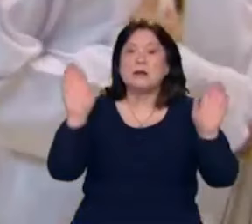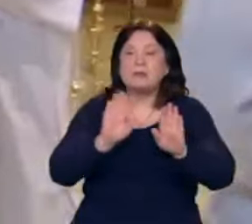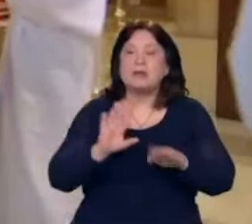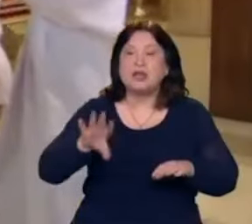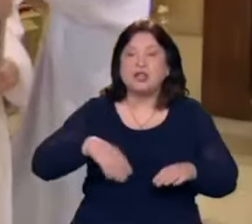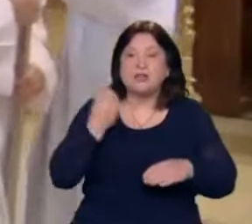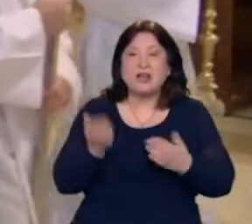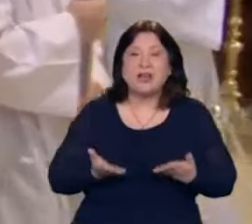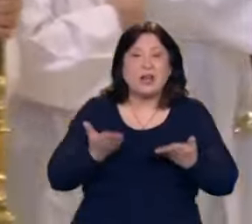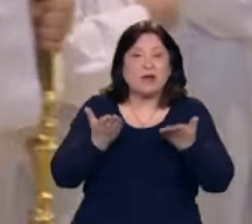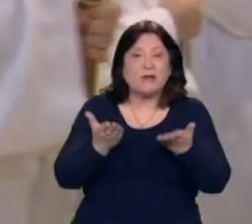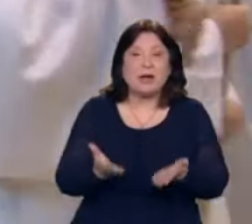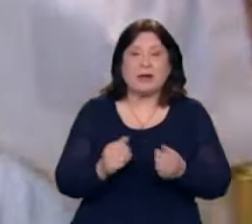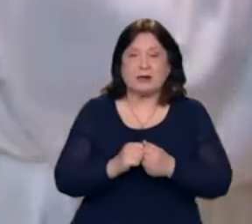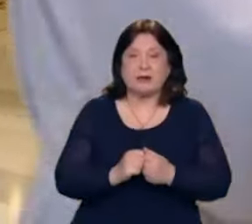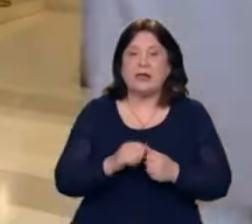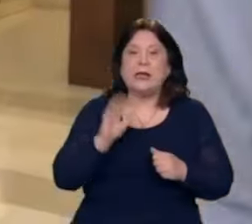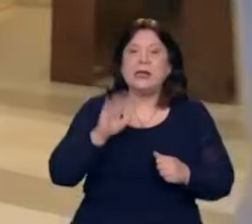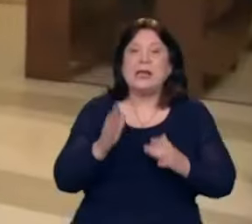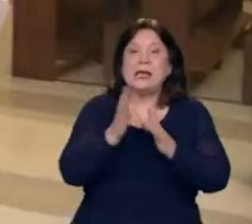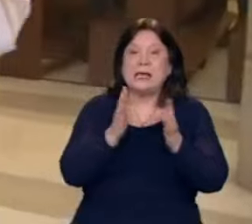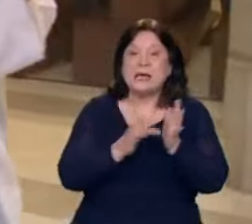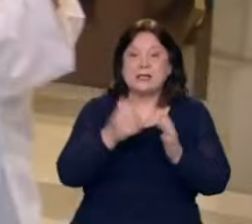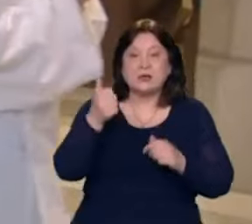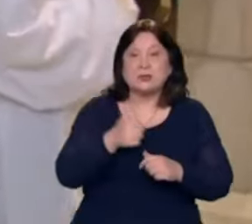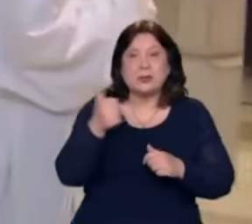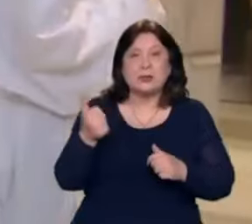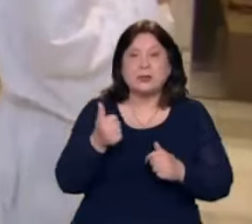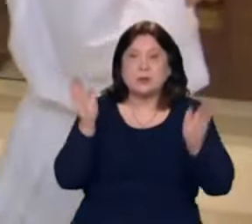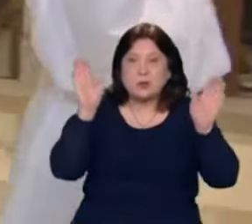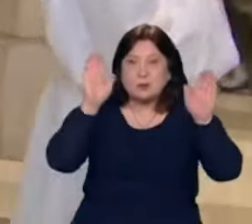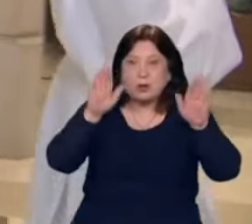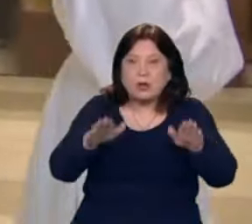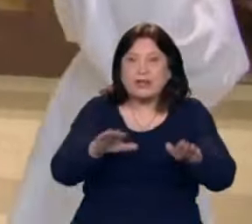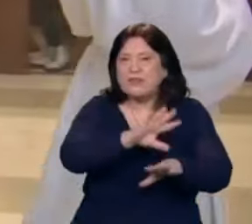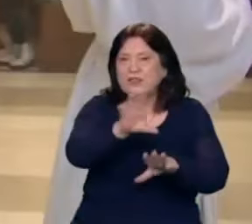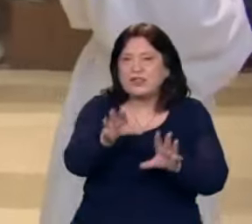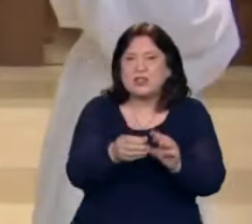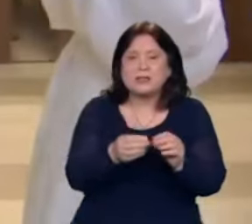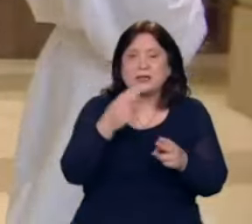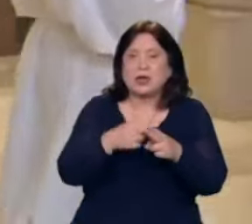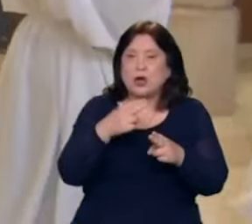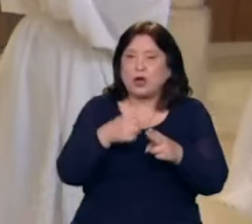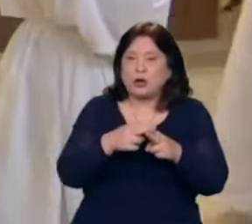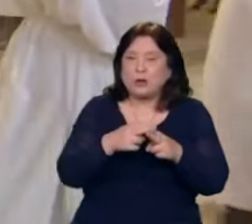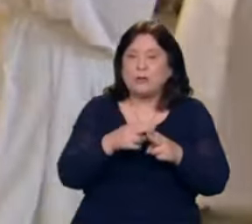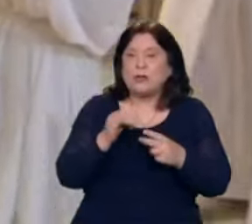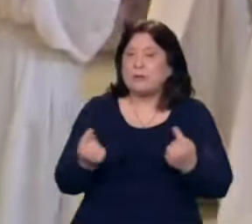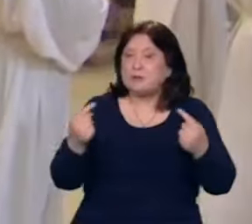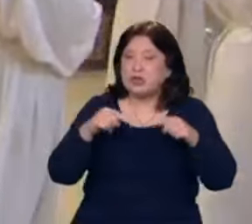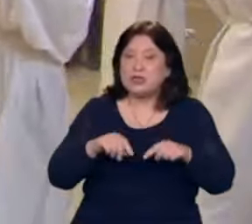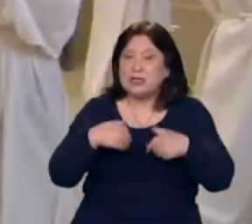Jezus Chrystus pochyli się nad wszystkimi ludzkimi chorobami i przyjdzie z łaską